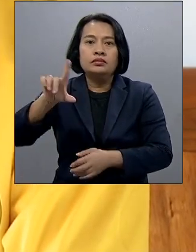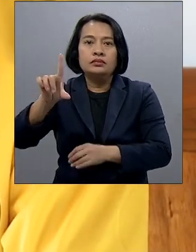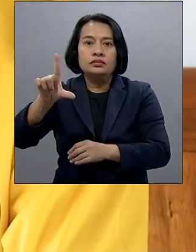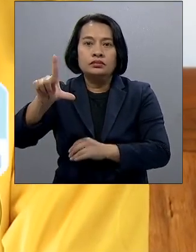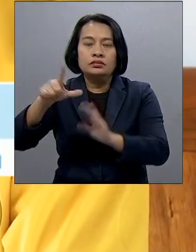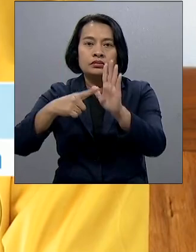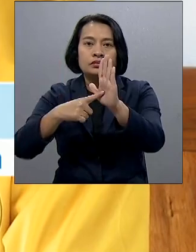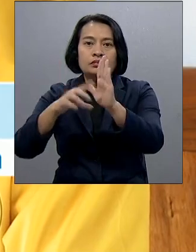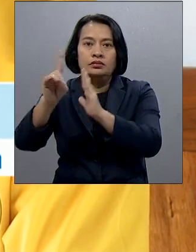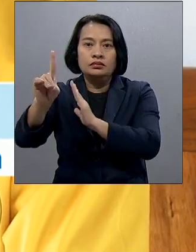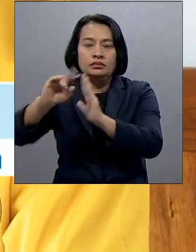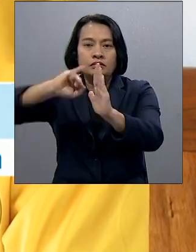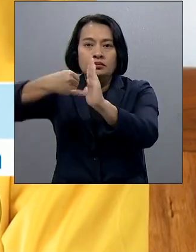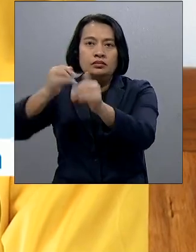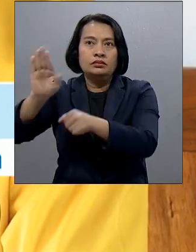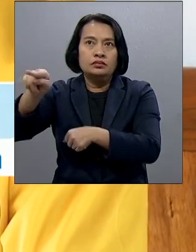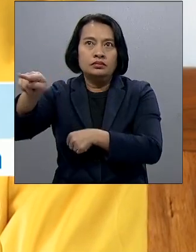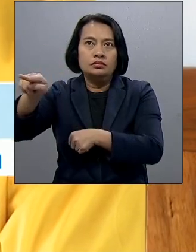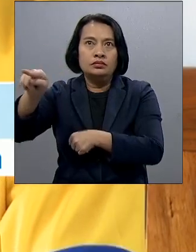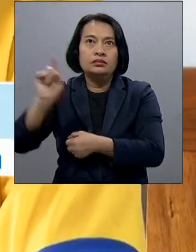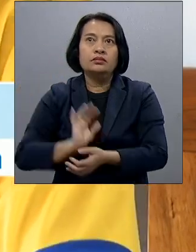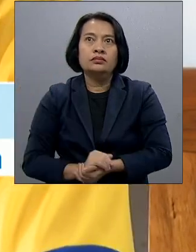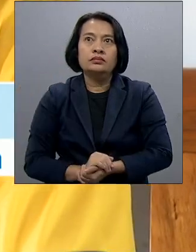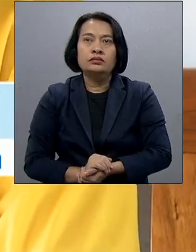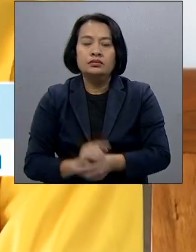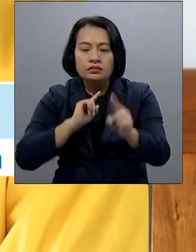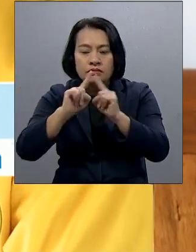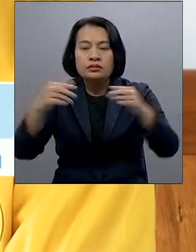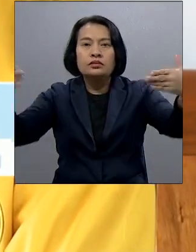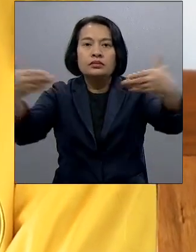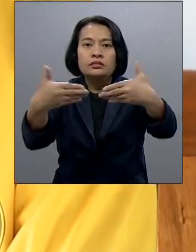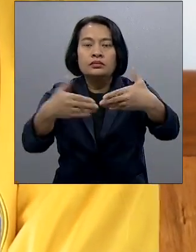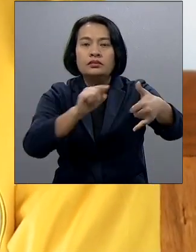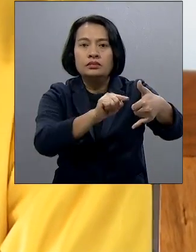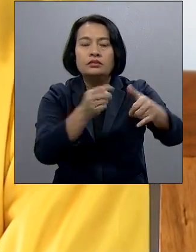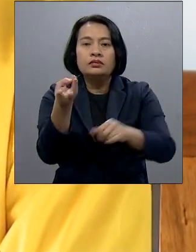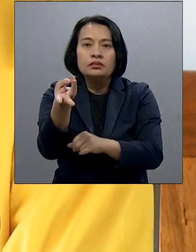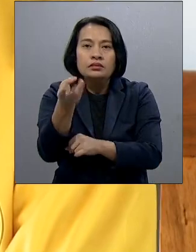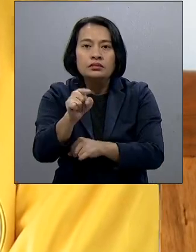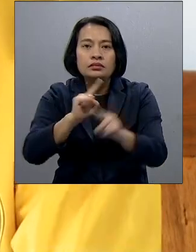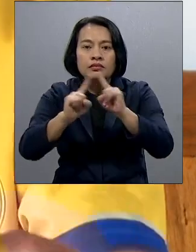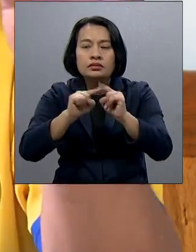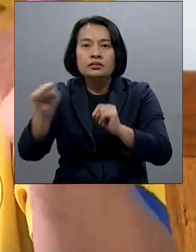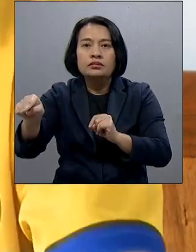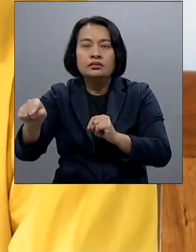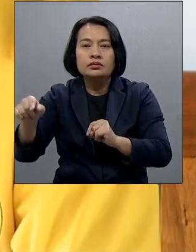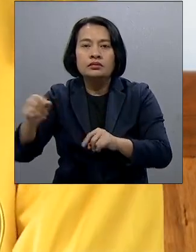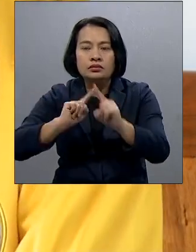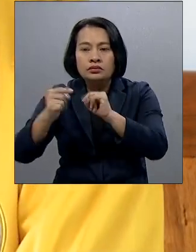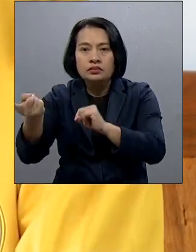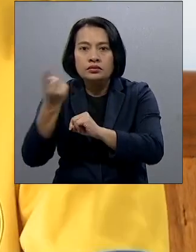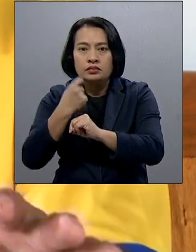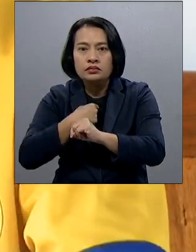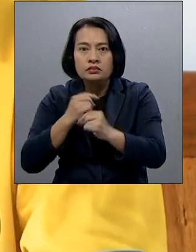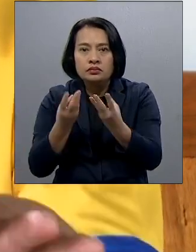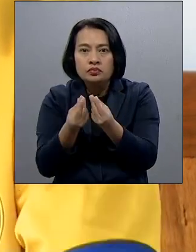ครับนายว่าจะคุยกับเขานิดหน่อยก็เลยว่าไม่มีเบอร์แล้วถามว่าฐานะเขา